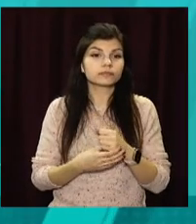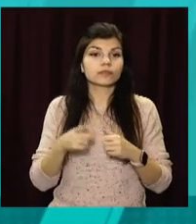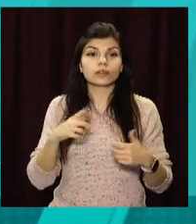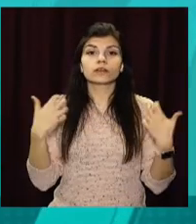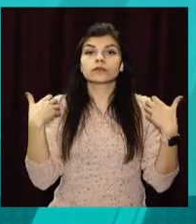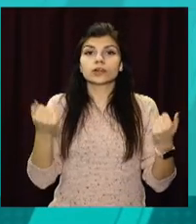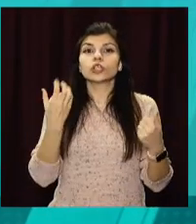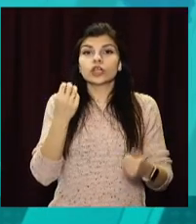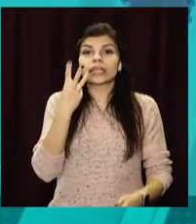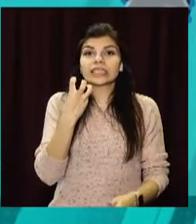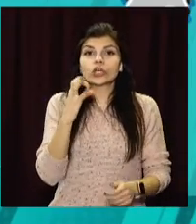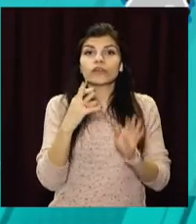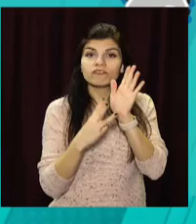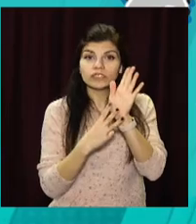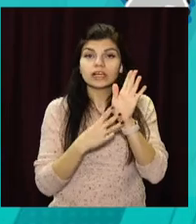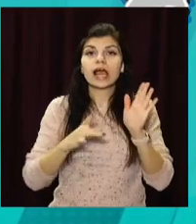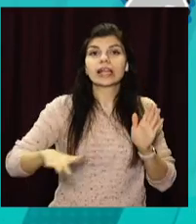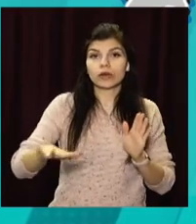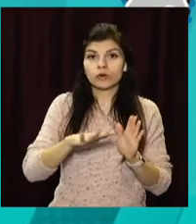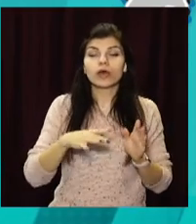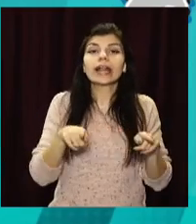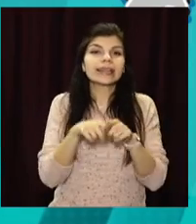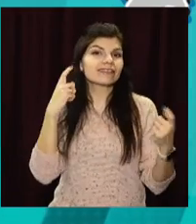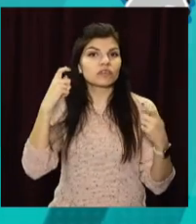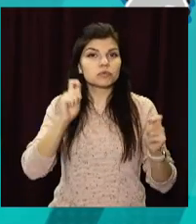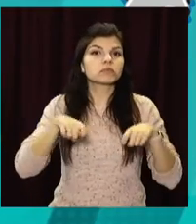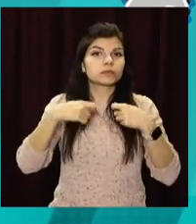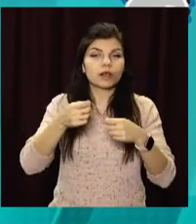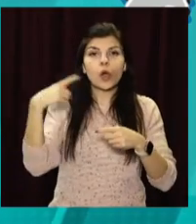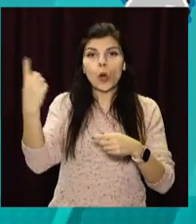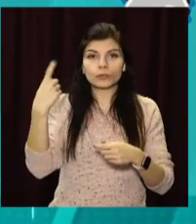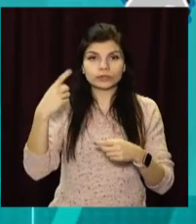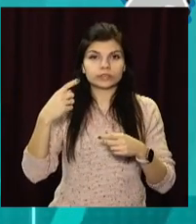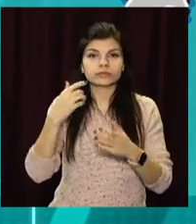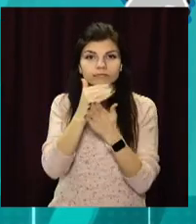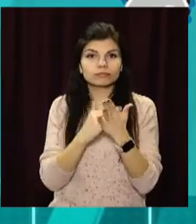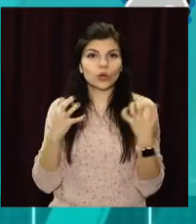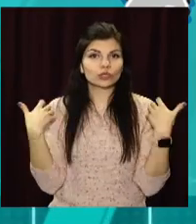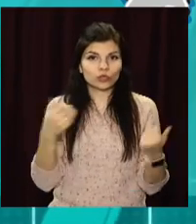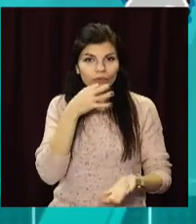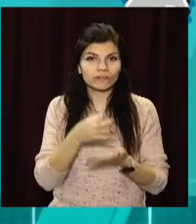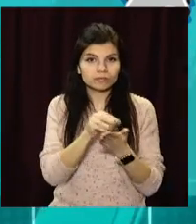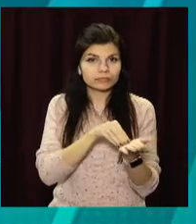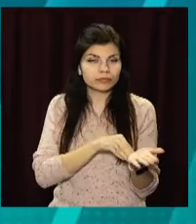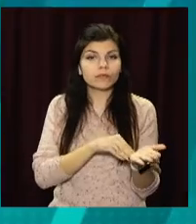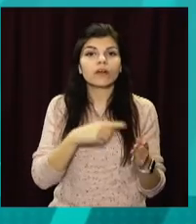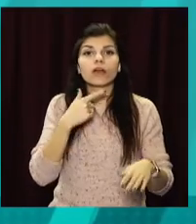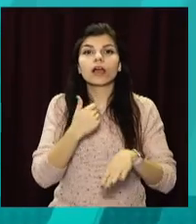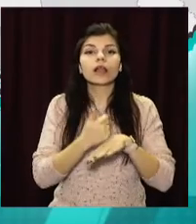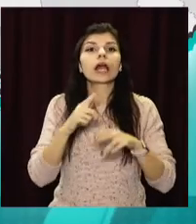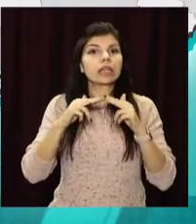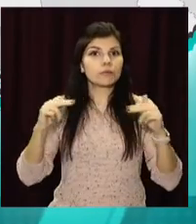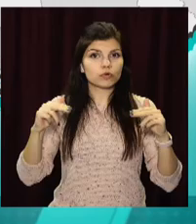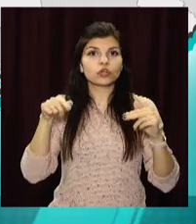подолали хворобу ще 308 мешканців регіону. Такі дані повідомили в обласному департаменті охорони здоров'я. У списку антилідерів